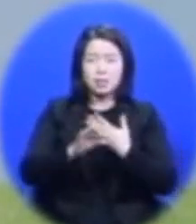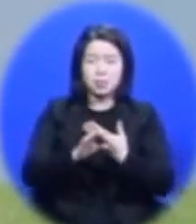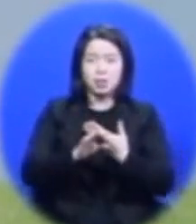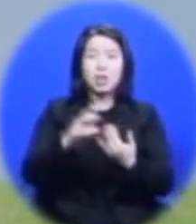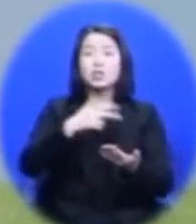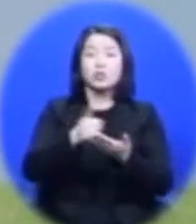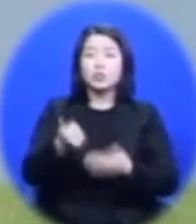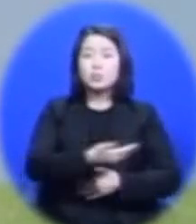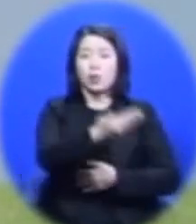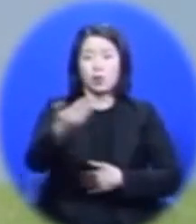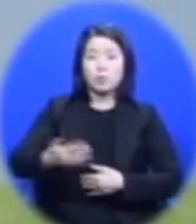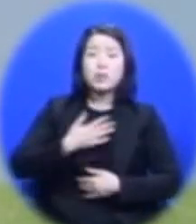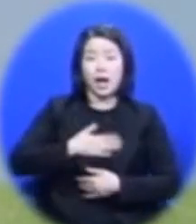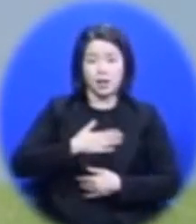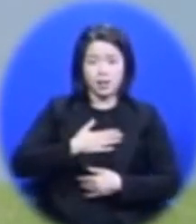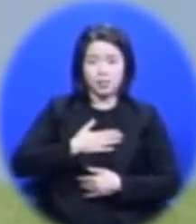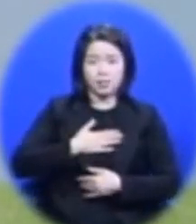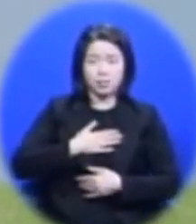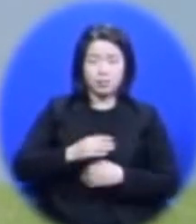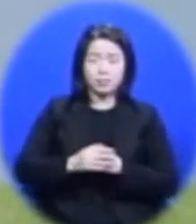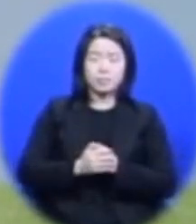주님이 여러분을 아신다.